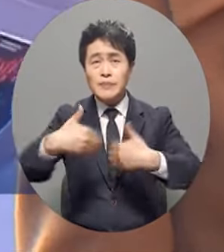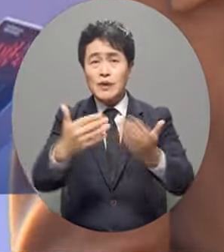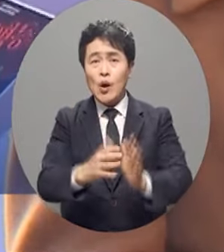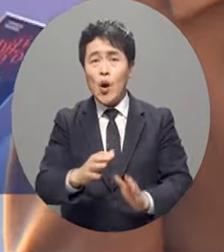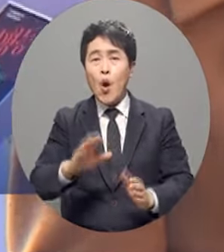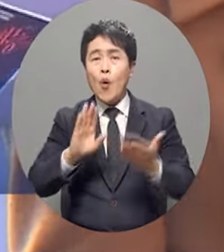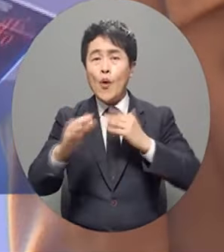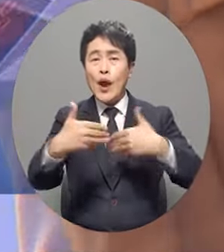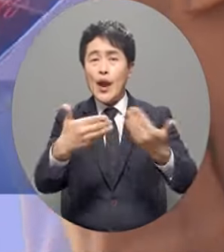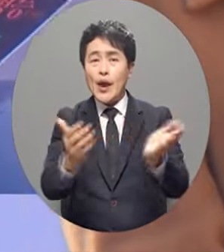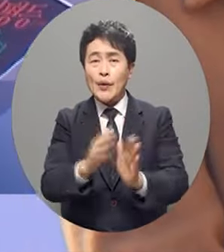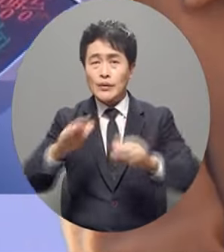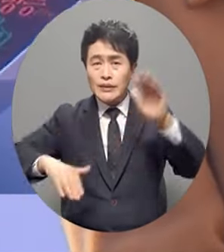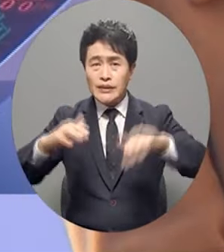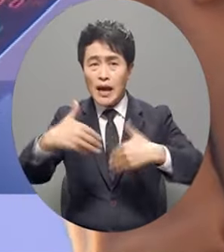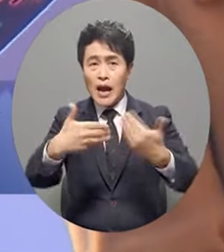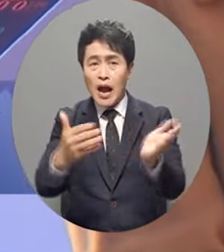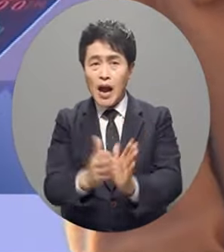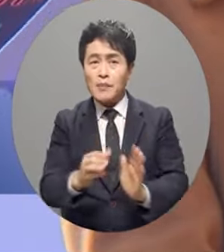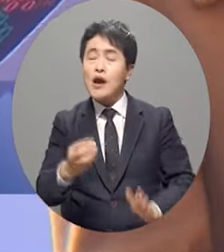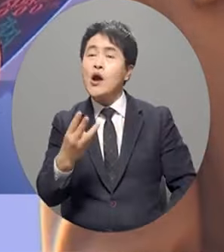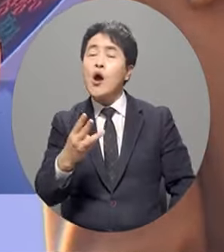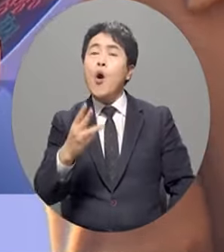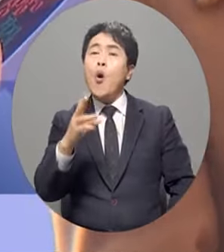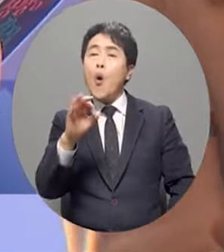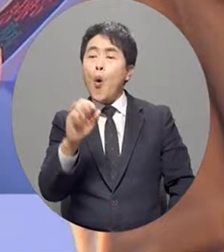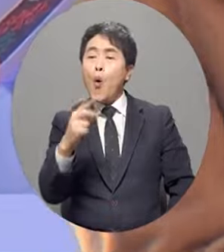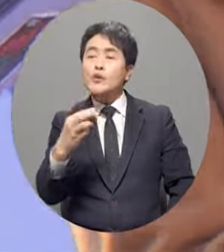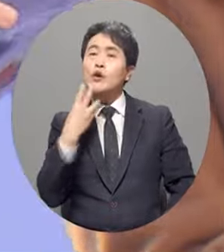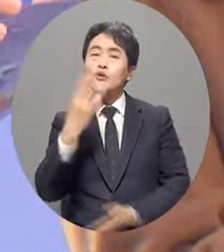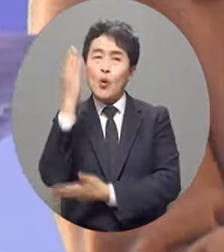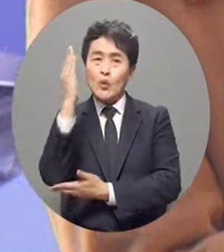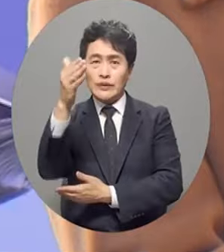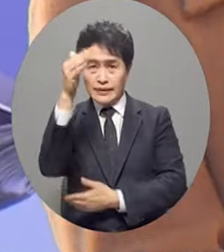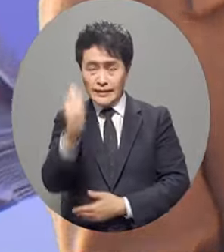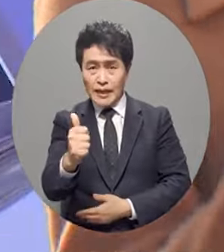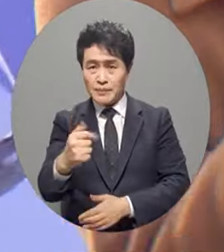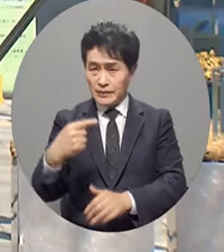오세훈 서울시장입니다. 다시 한번 야유 부탁드립니다.